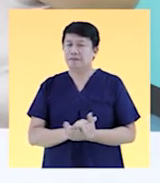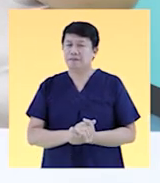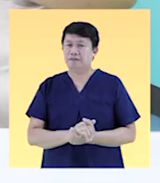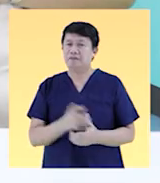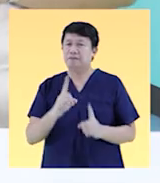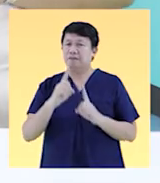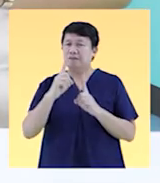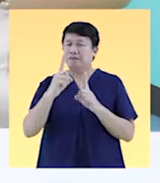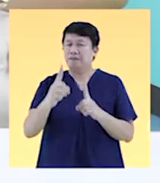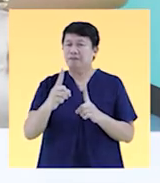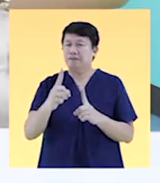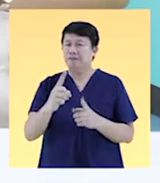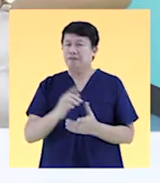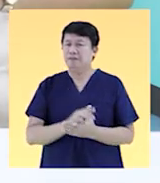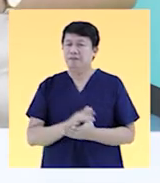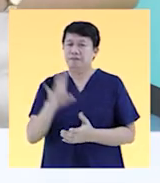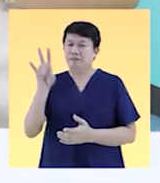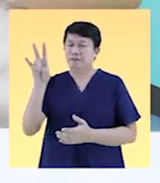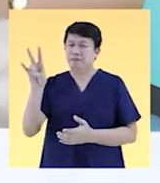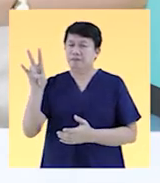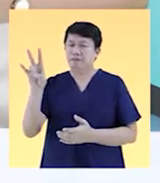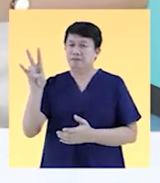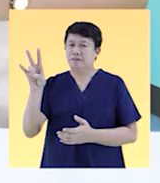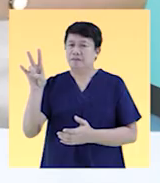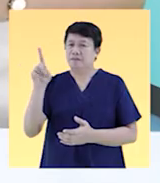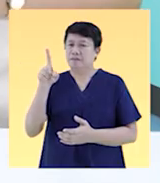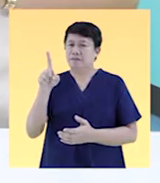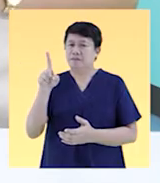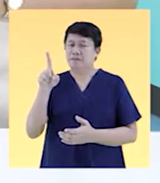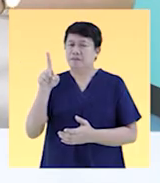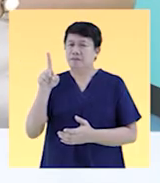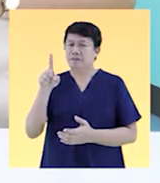Magaling! Ang sagot nga ay